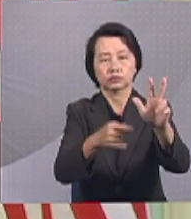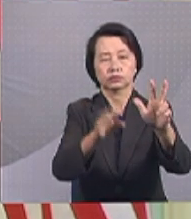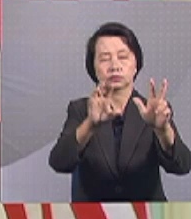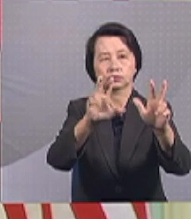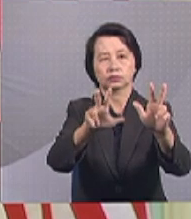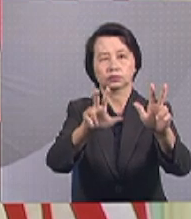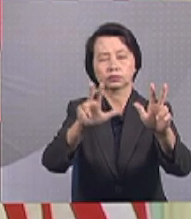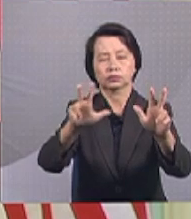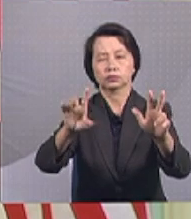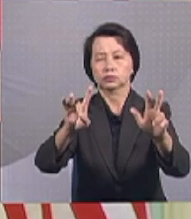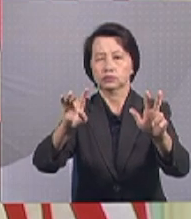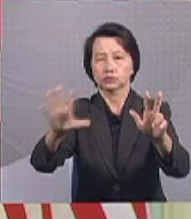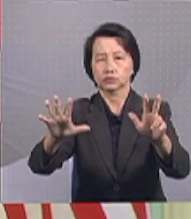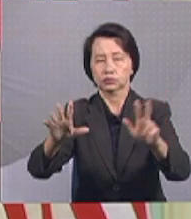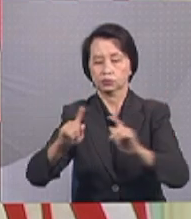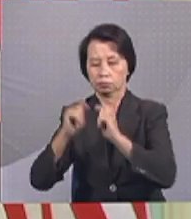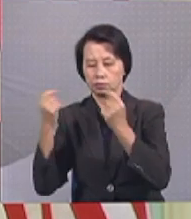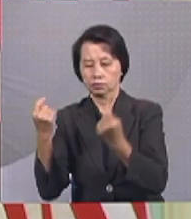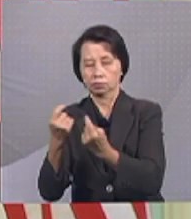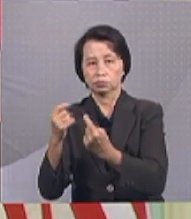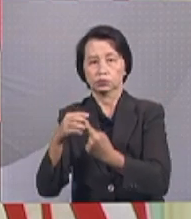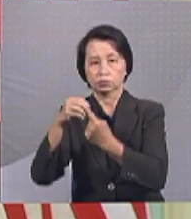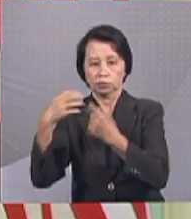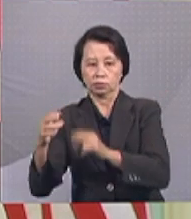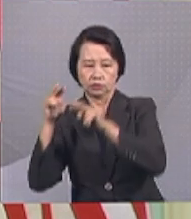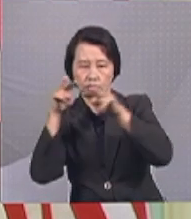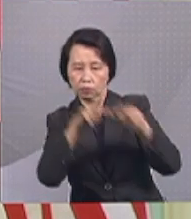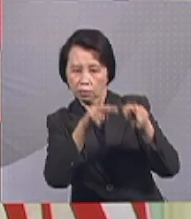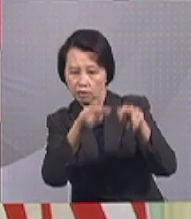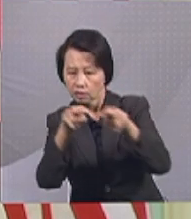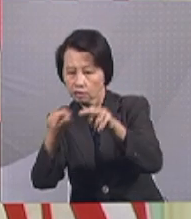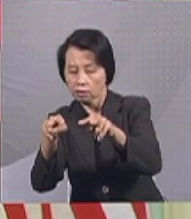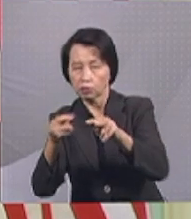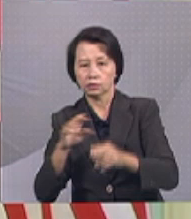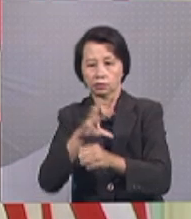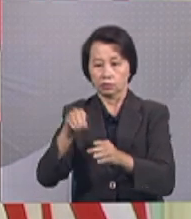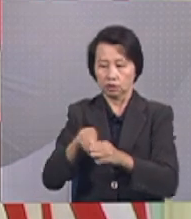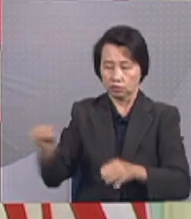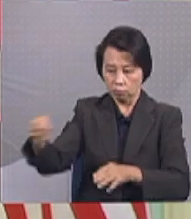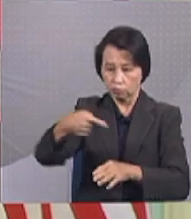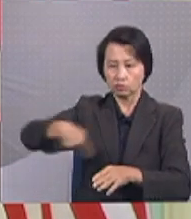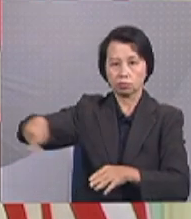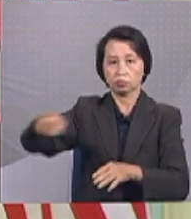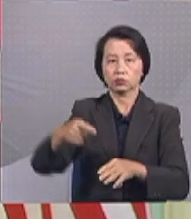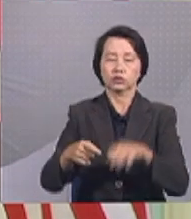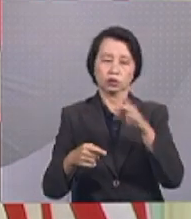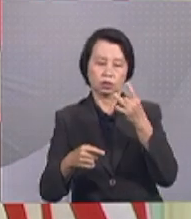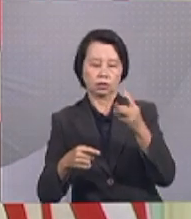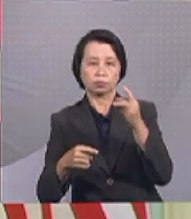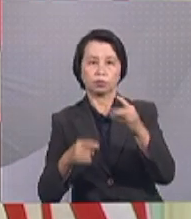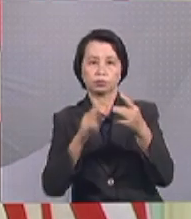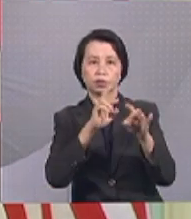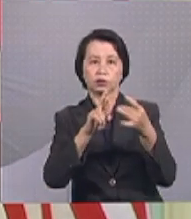3,185 pasukan pematuhan telah membuat pemantauan yang melibatkan seramai